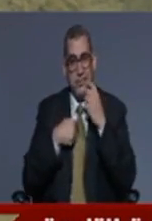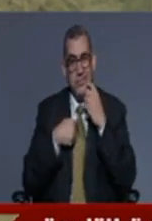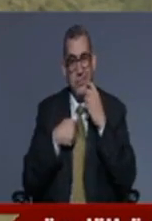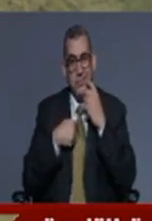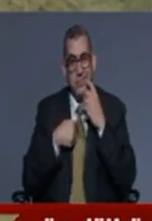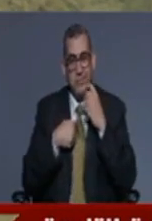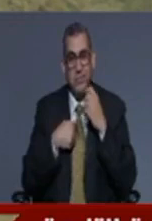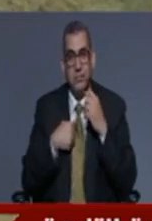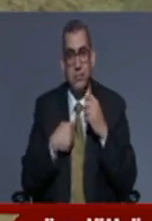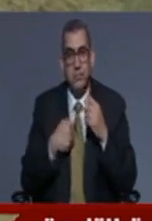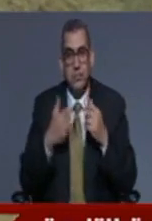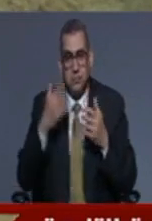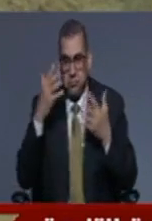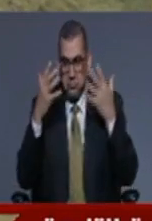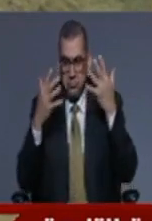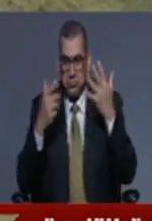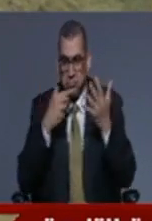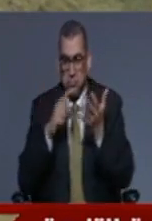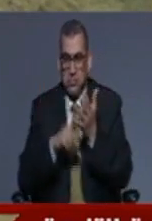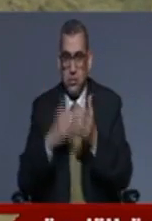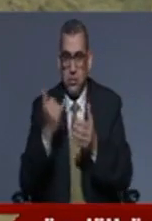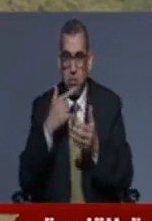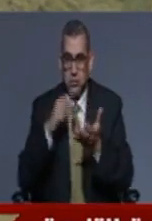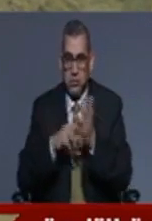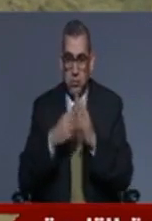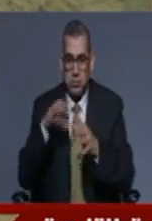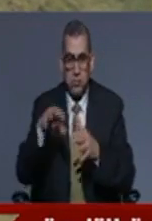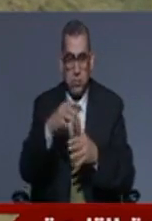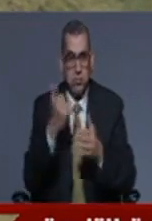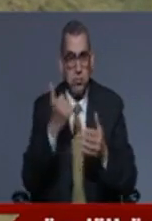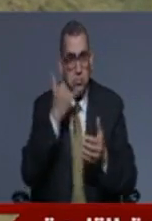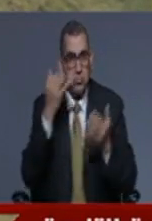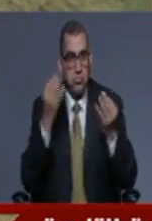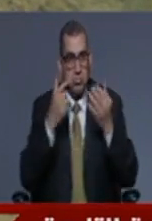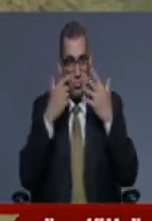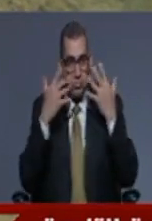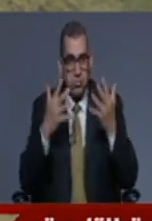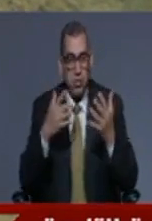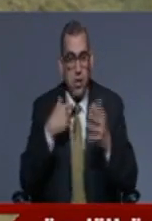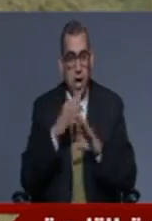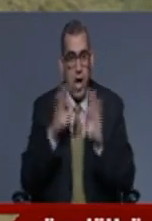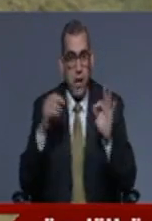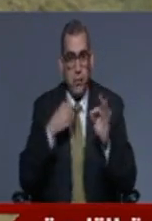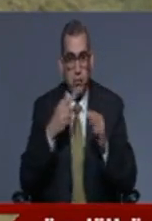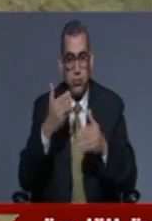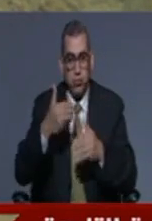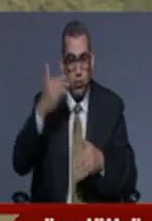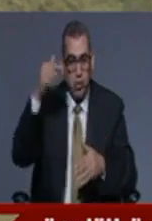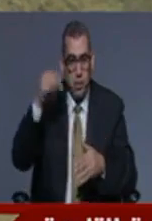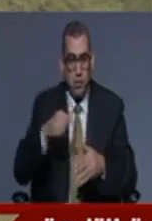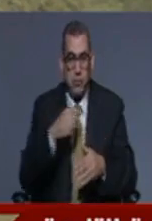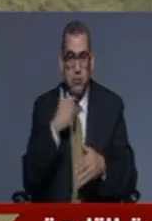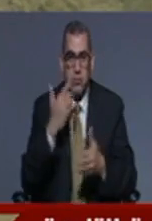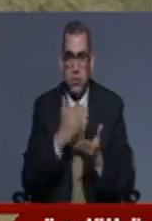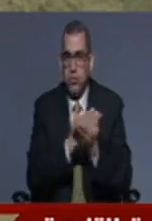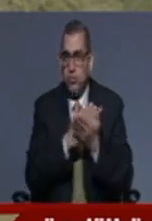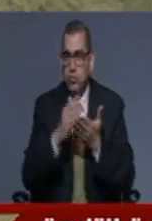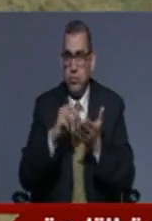منشغلة وستبلغ أماكن رائعة، إنها القارة المستقبلية الخضراء،